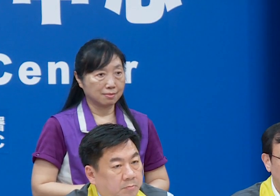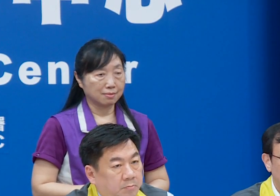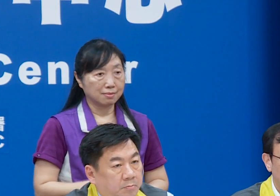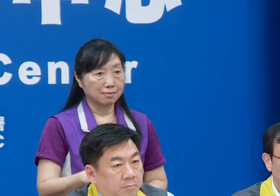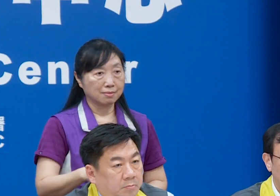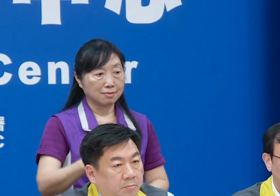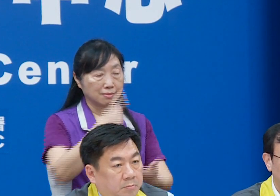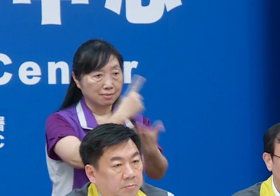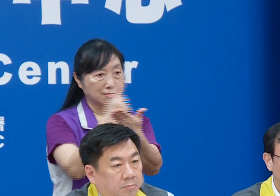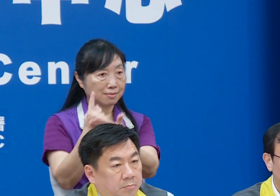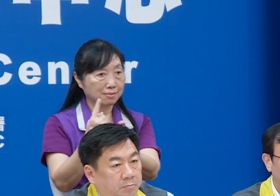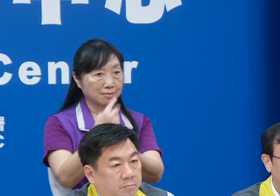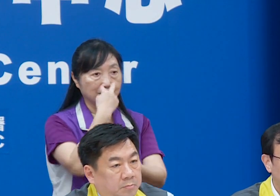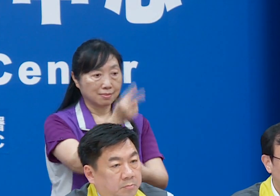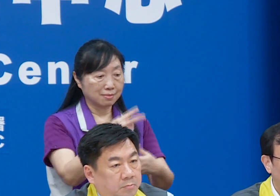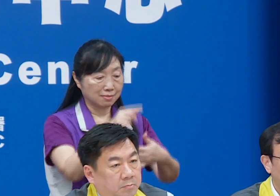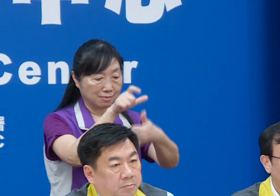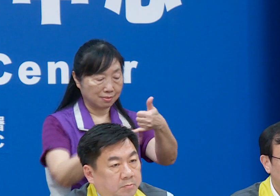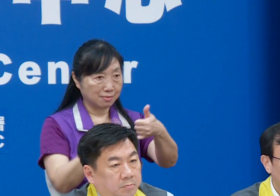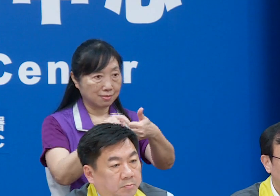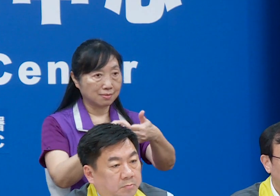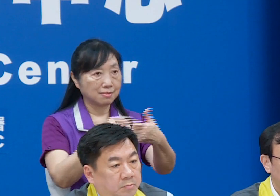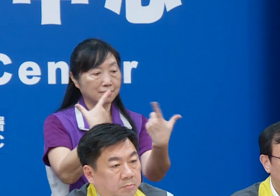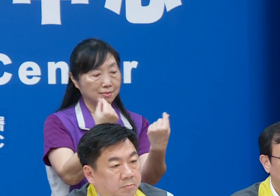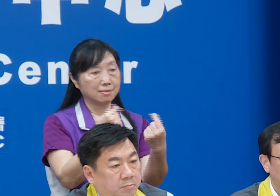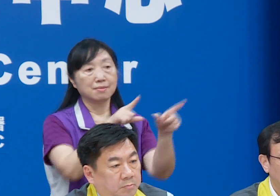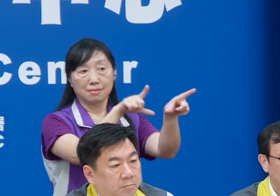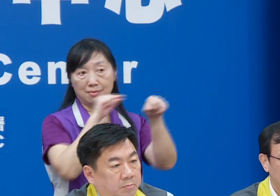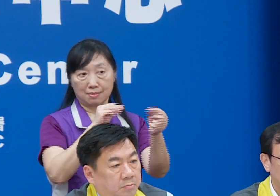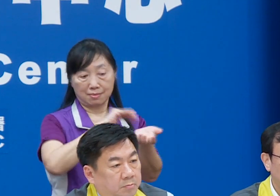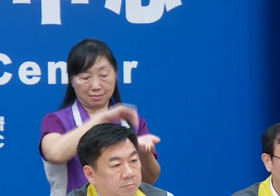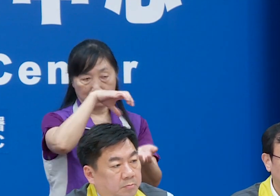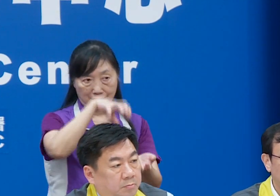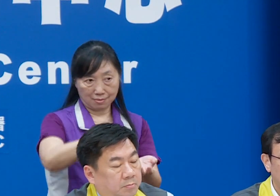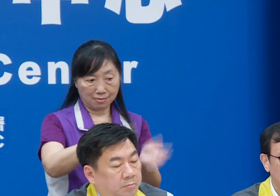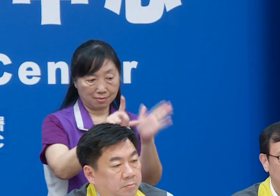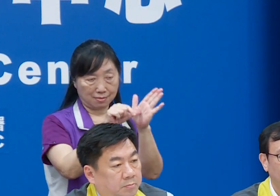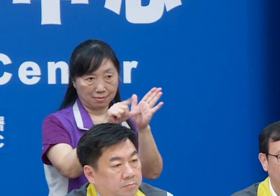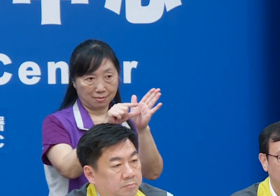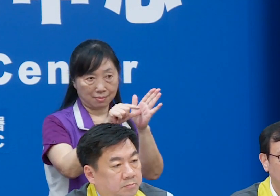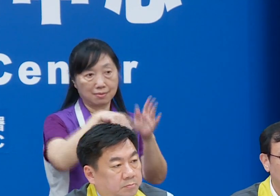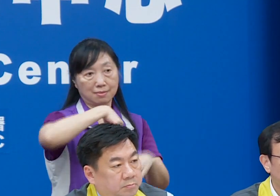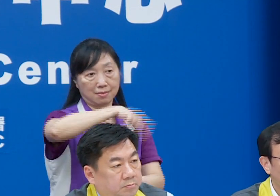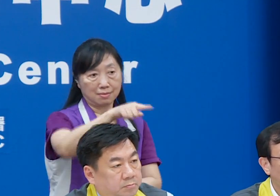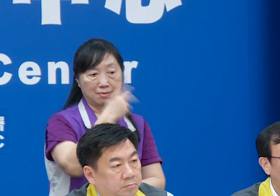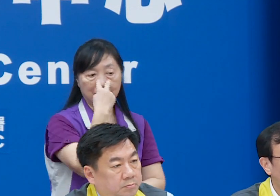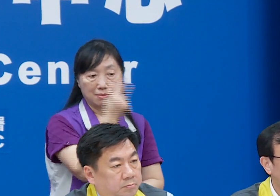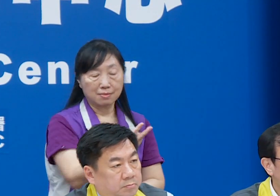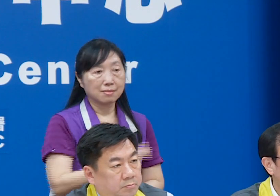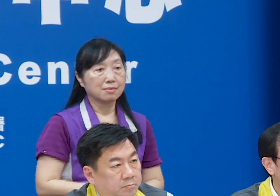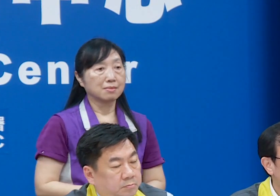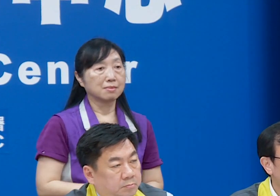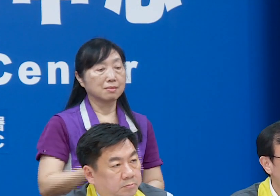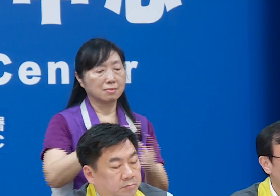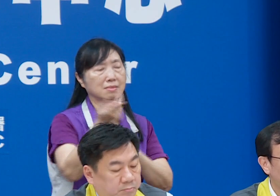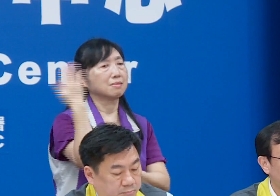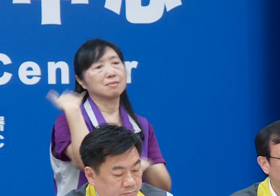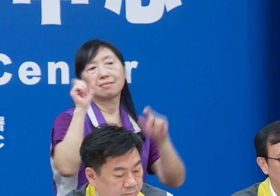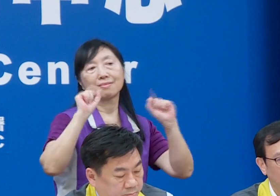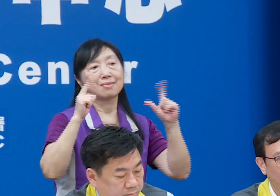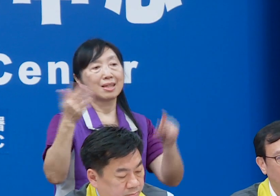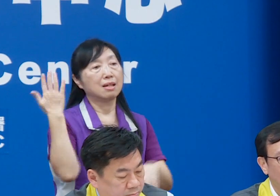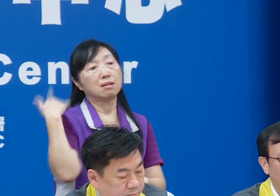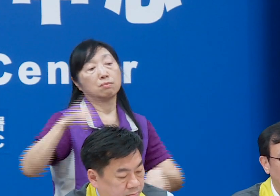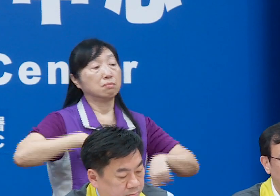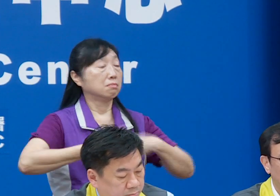访客那么必须按照医院规范的时段进行访客，也就是不同于以往随时可以